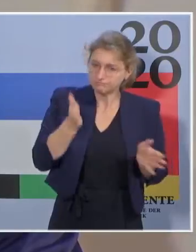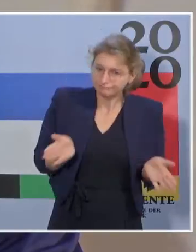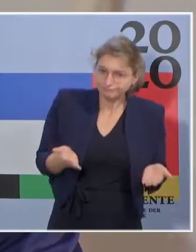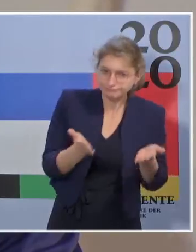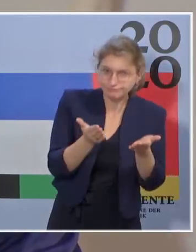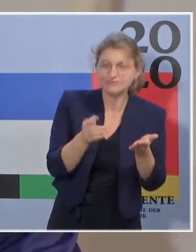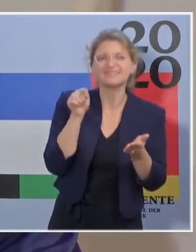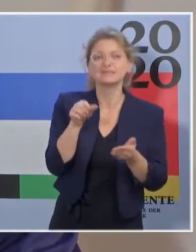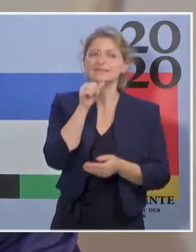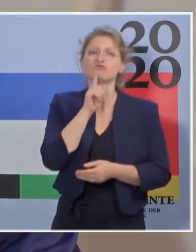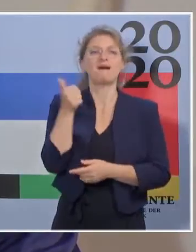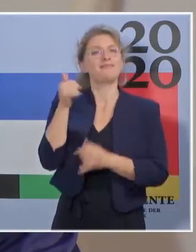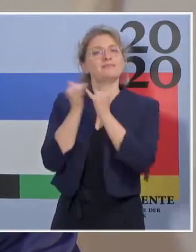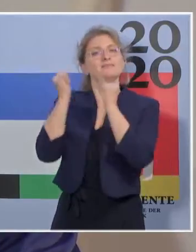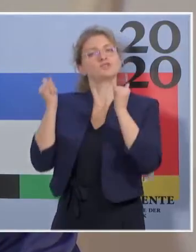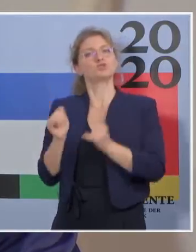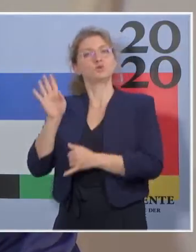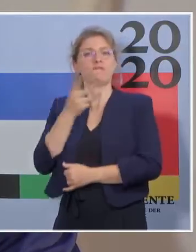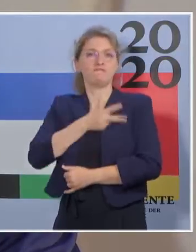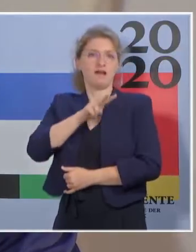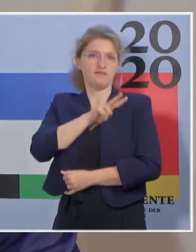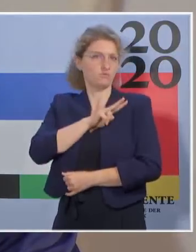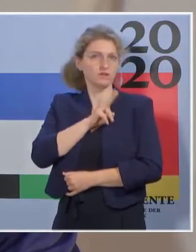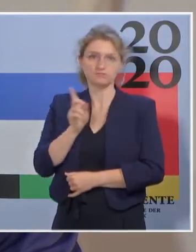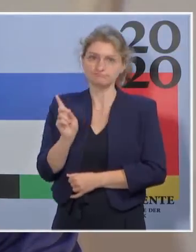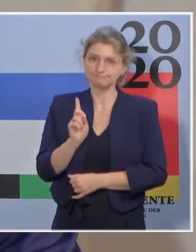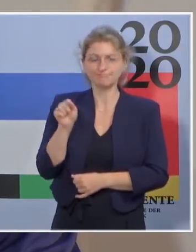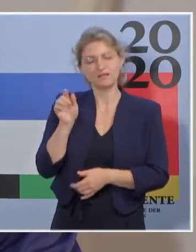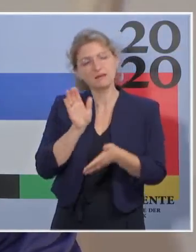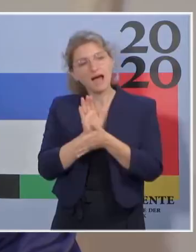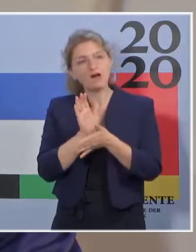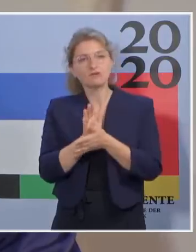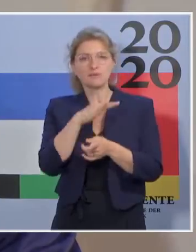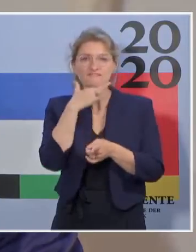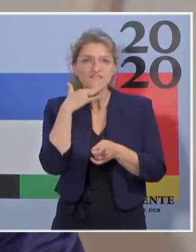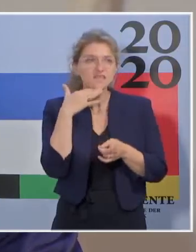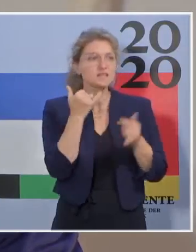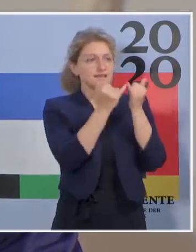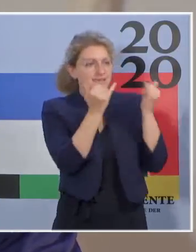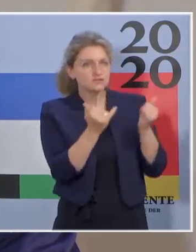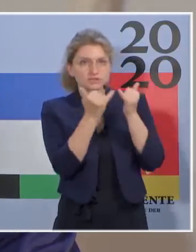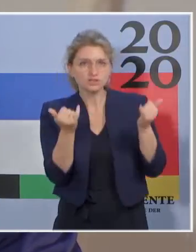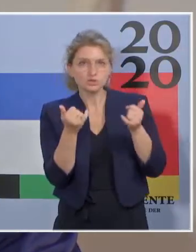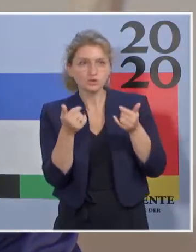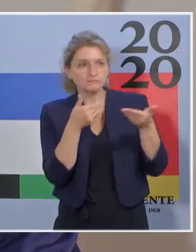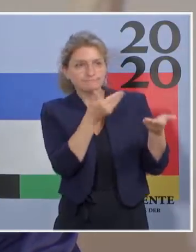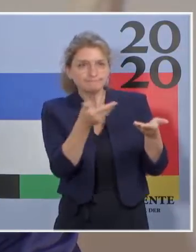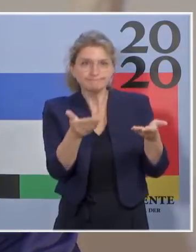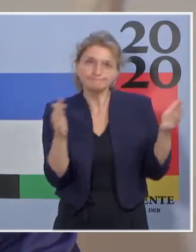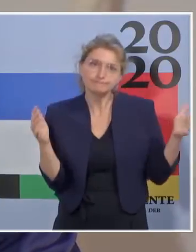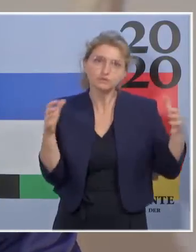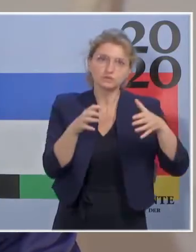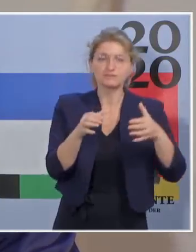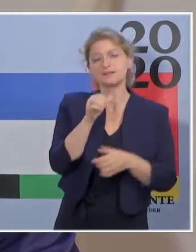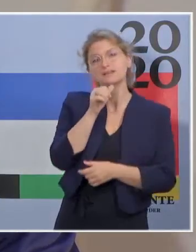einer Institution geleistet werden kann, sondern dass das eine Aufgabe für viele ist. Das ist sicherlich das